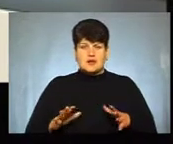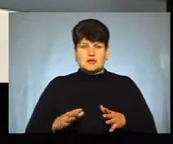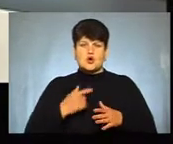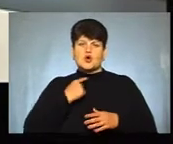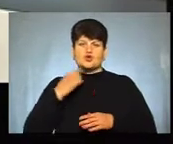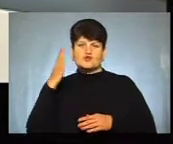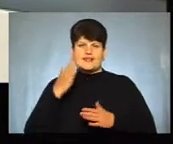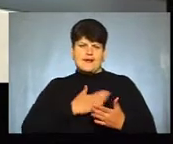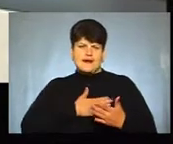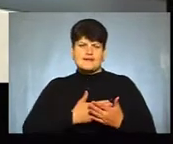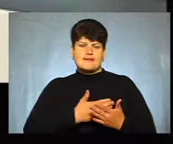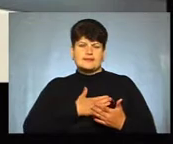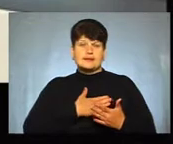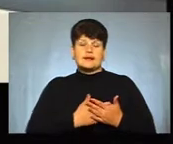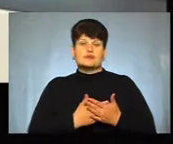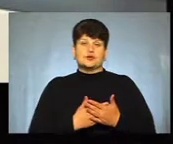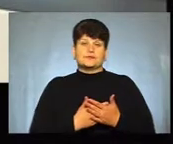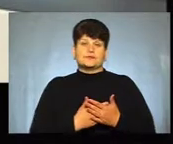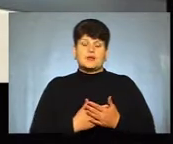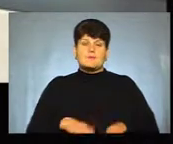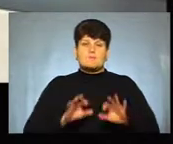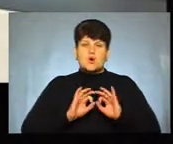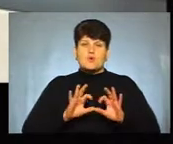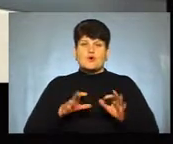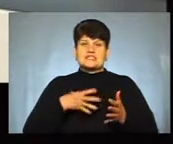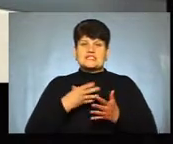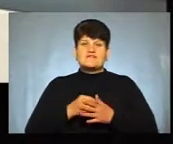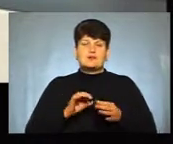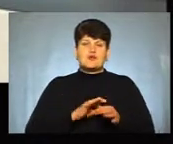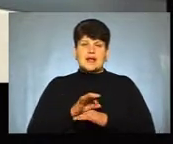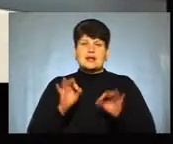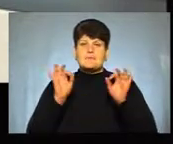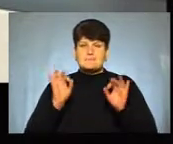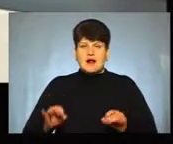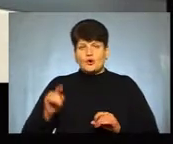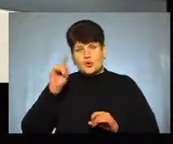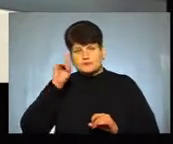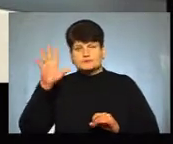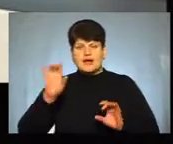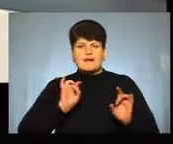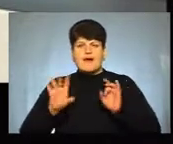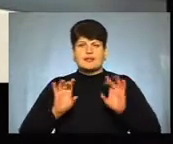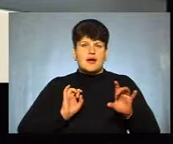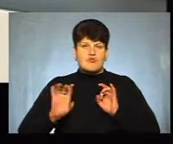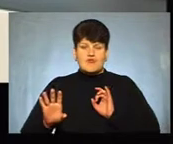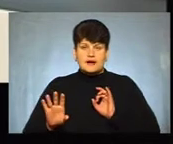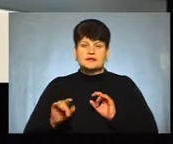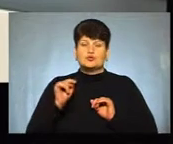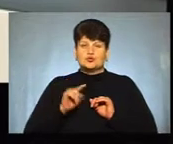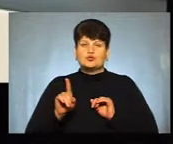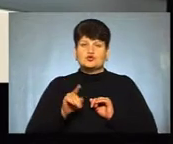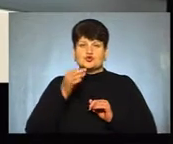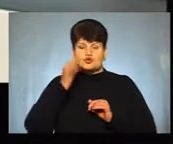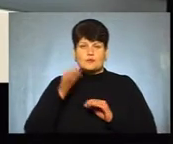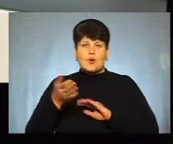активно, якраз пропагувати свій проект, правильно його піарити і рекламувати. Тому що з досвіду